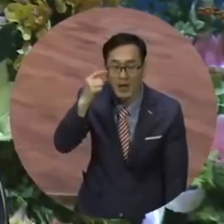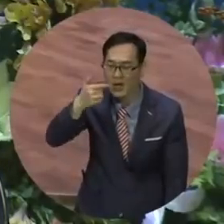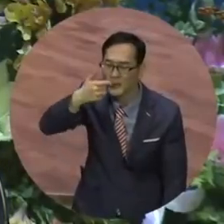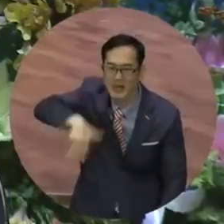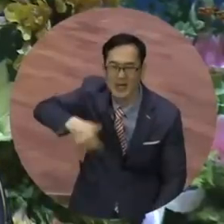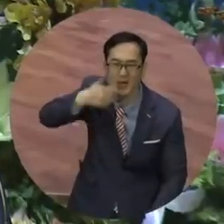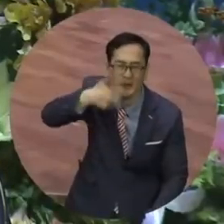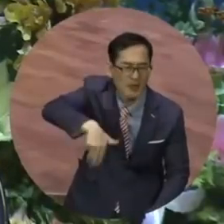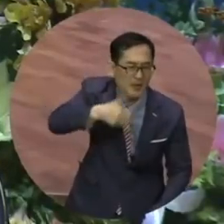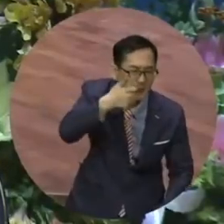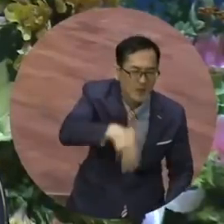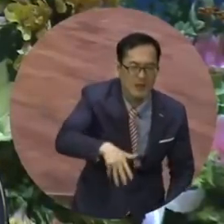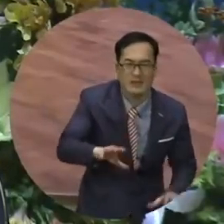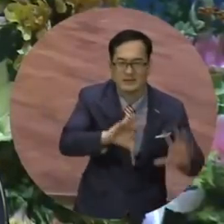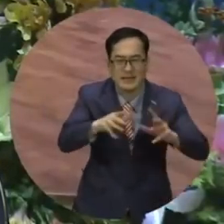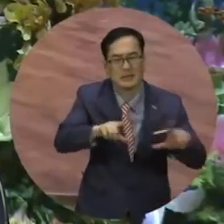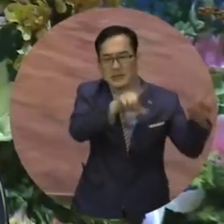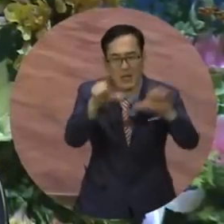도박을 하고